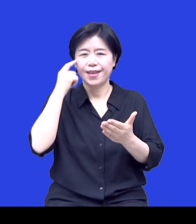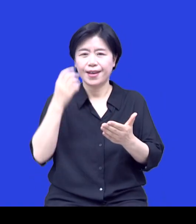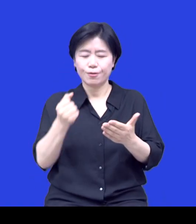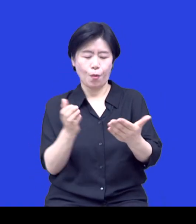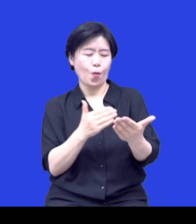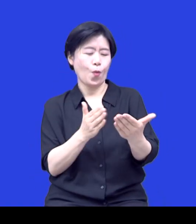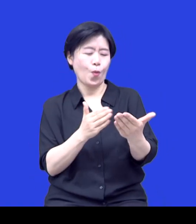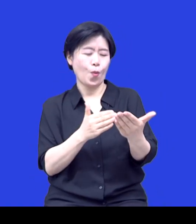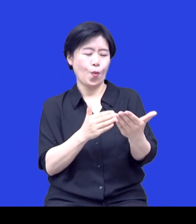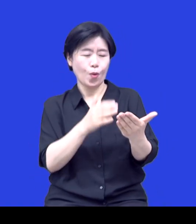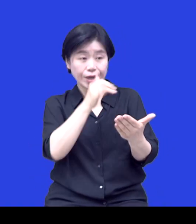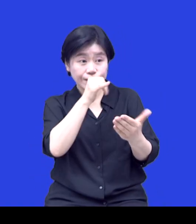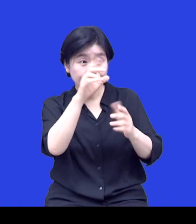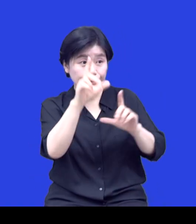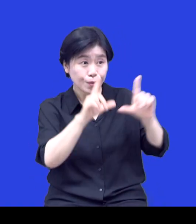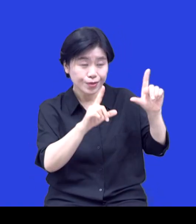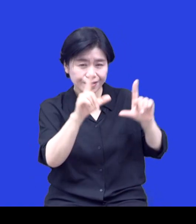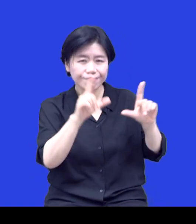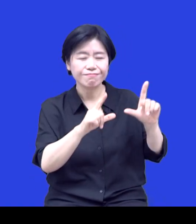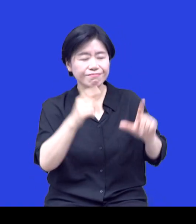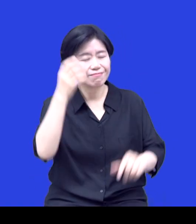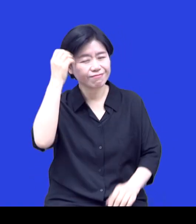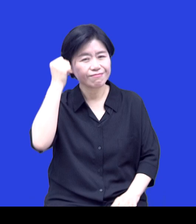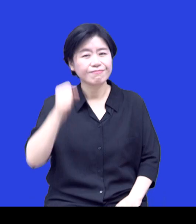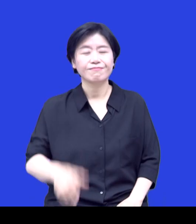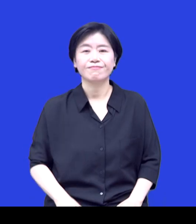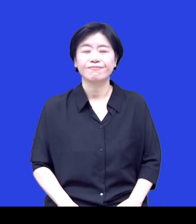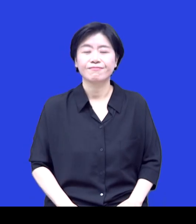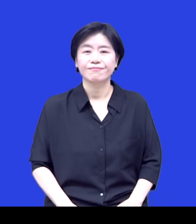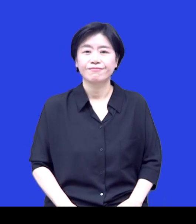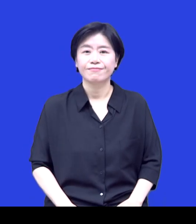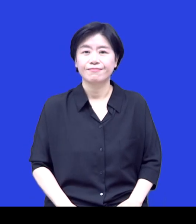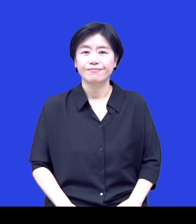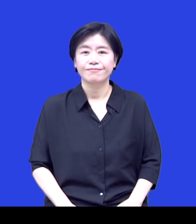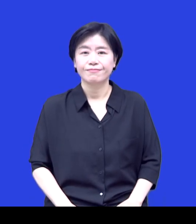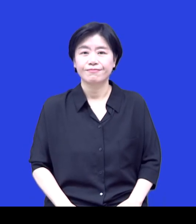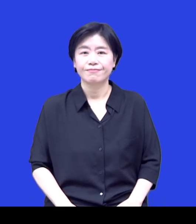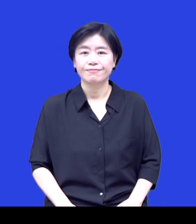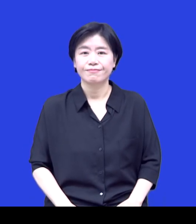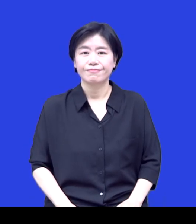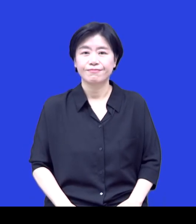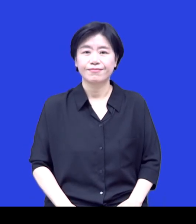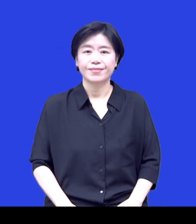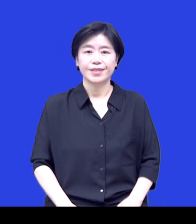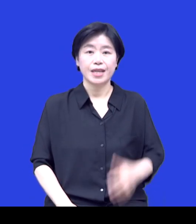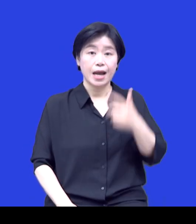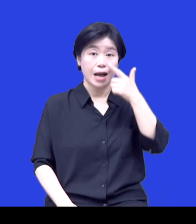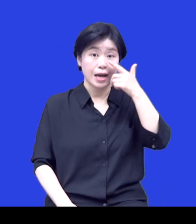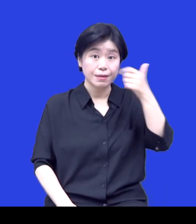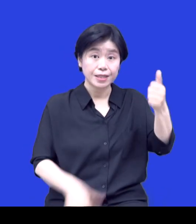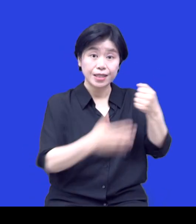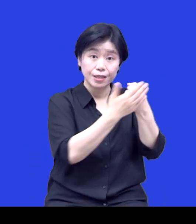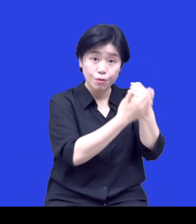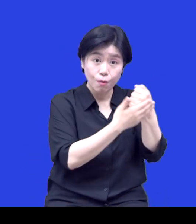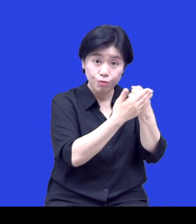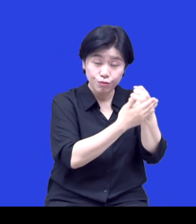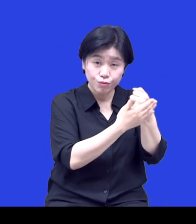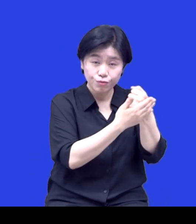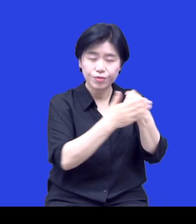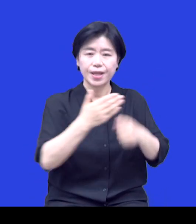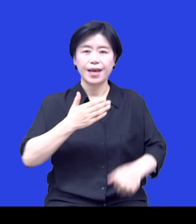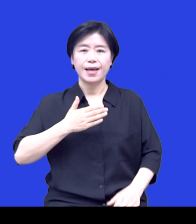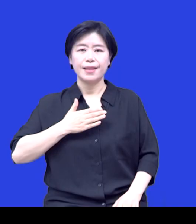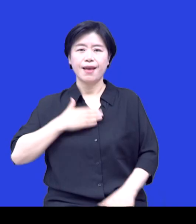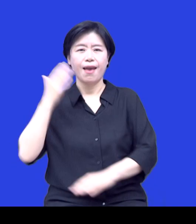좀 그 아버지가 제 얘기를 들어줘서 제가 내 얘기가 중요하다는 자신감을